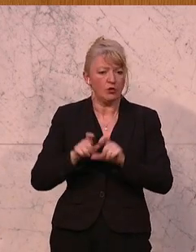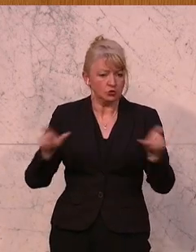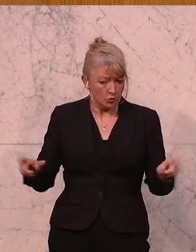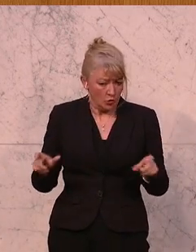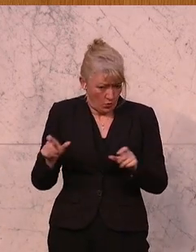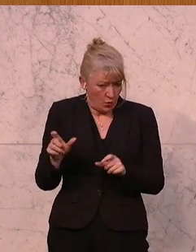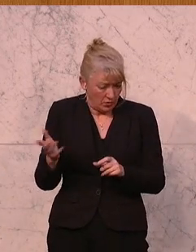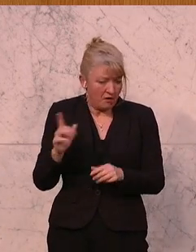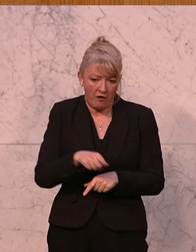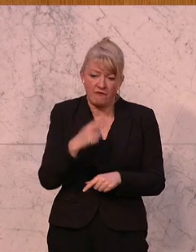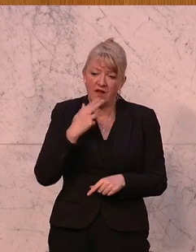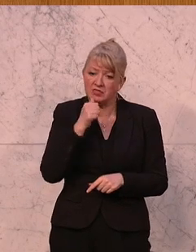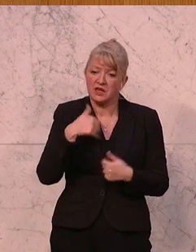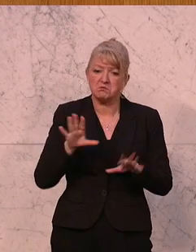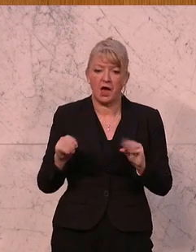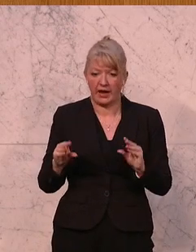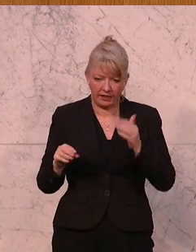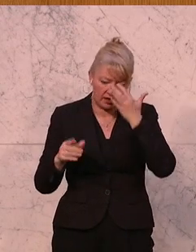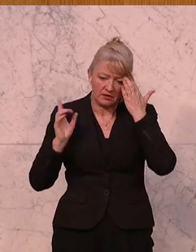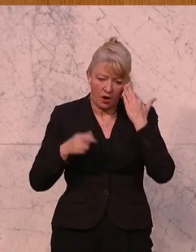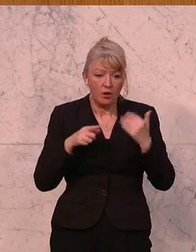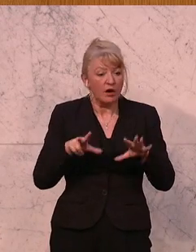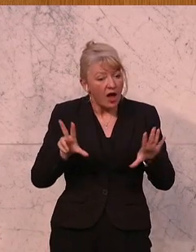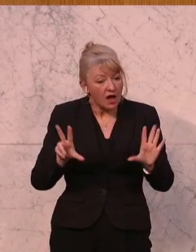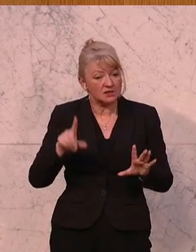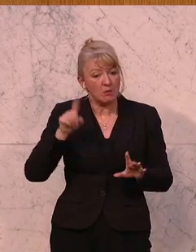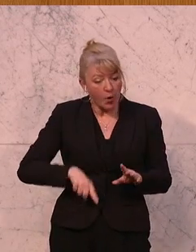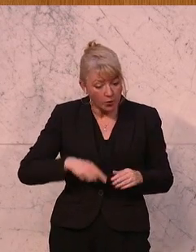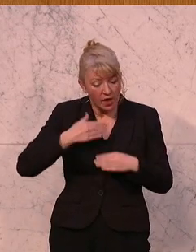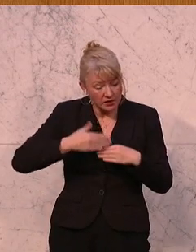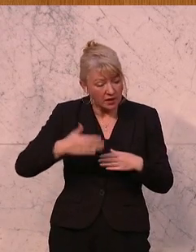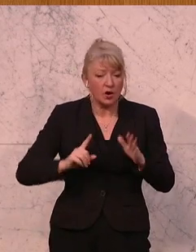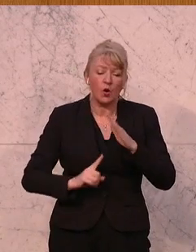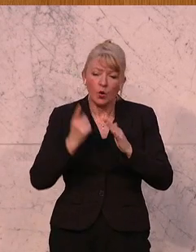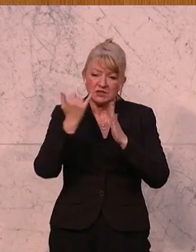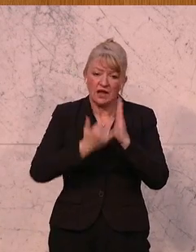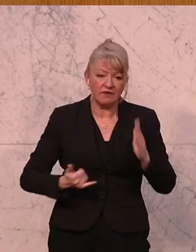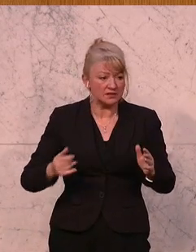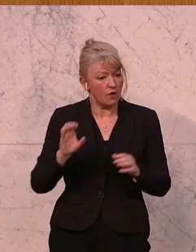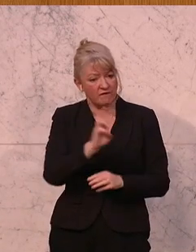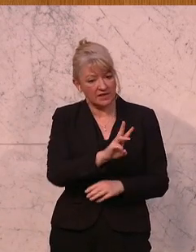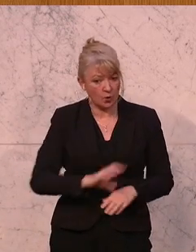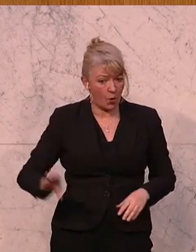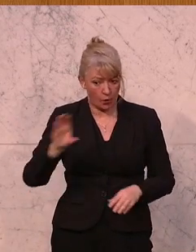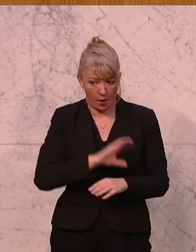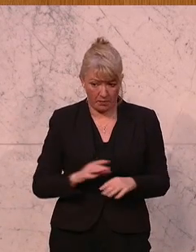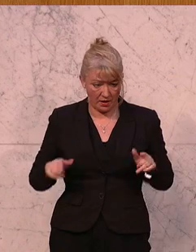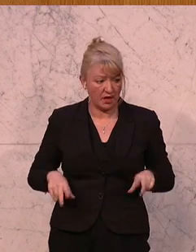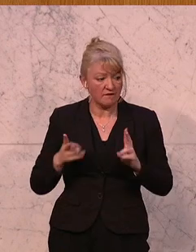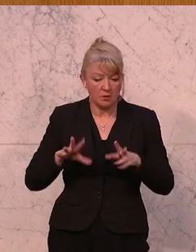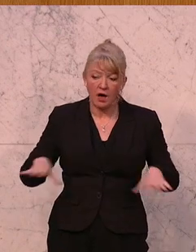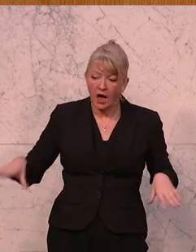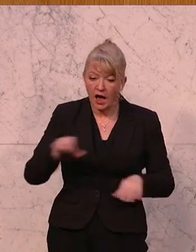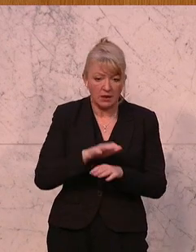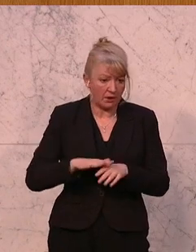reden. Wir reden auch nicht mehr darüber, dass wir 18 Monate in Folge die höchste Inflation in ganz Westeuropa gehabt haben, weil in allen Bereichen